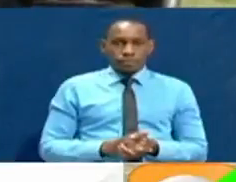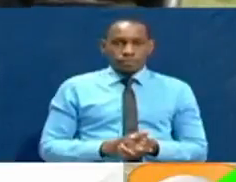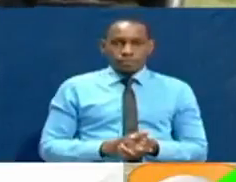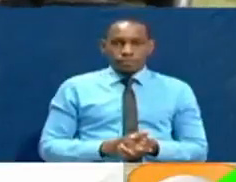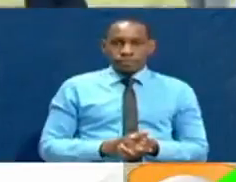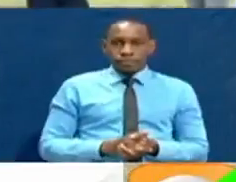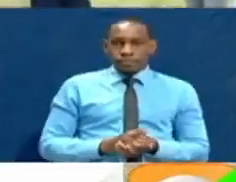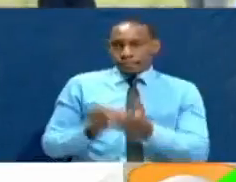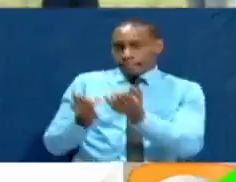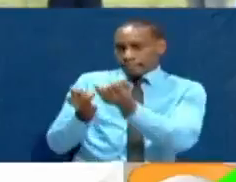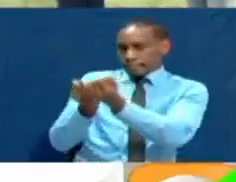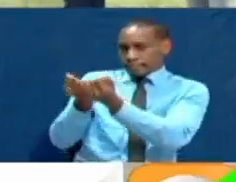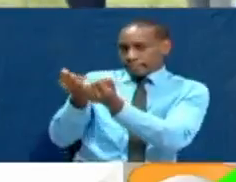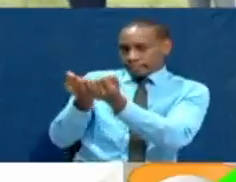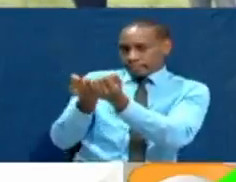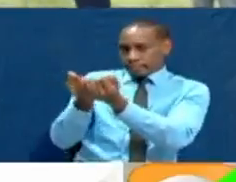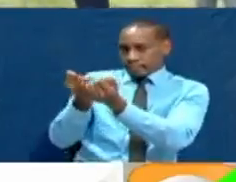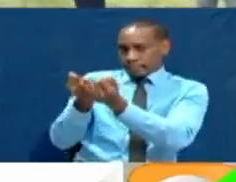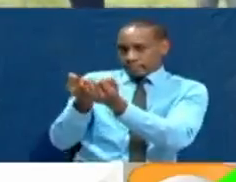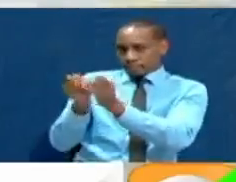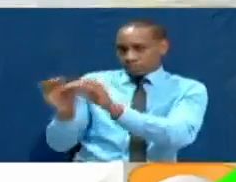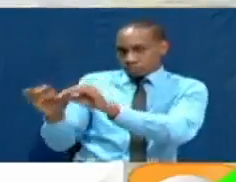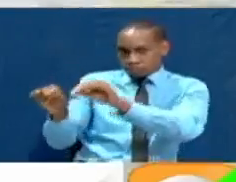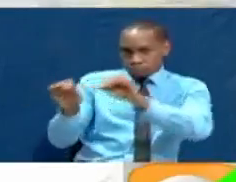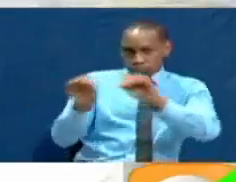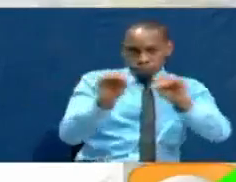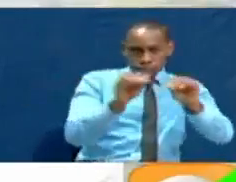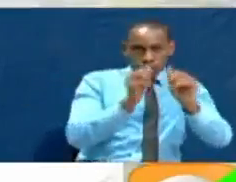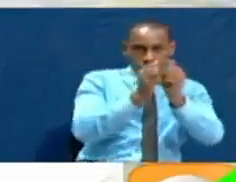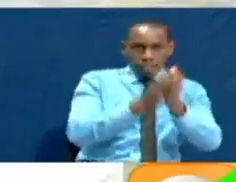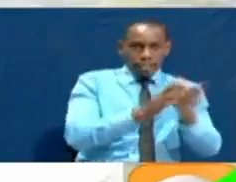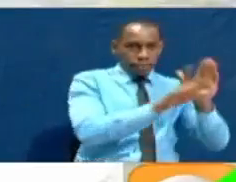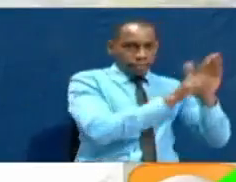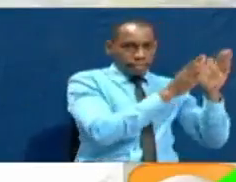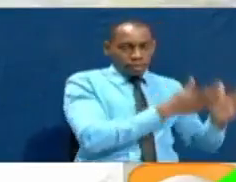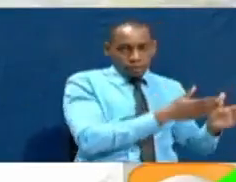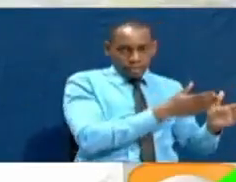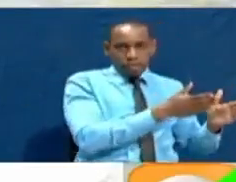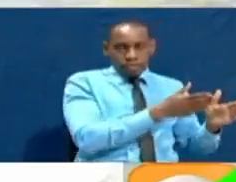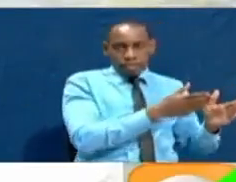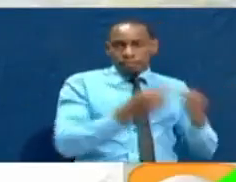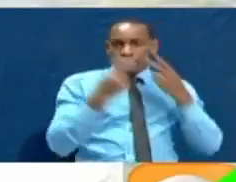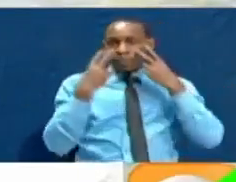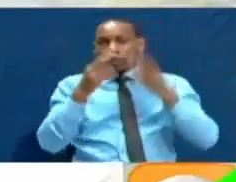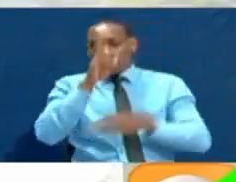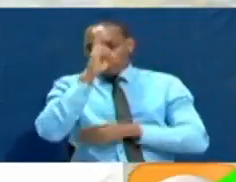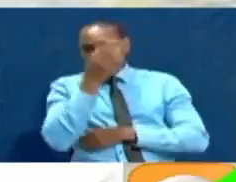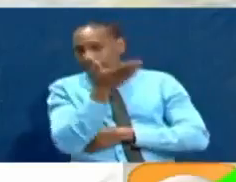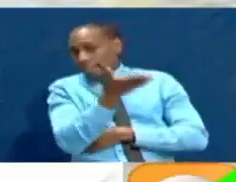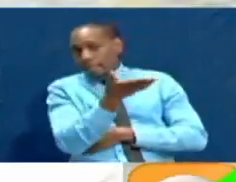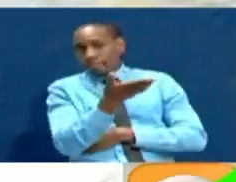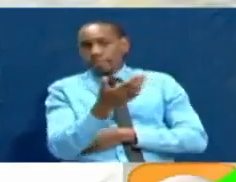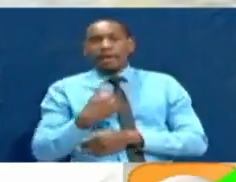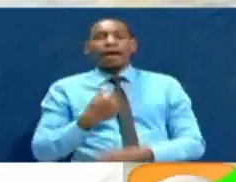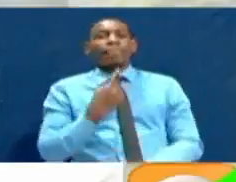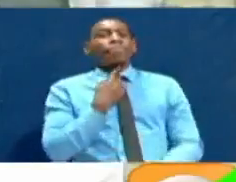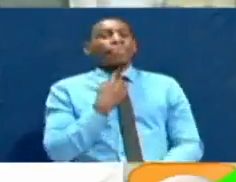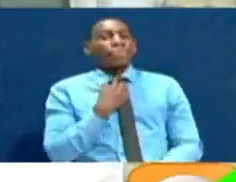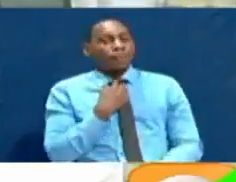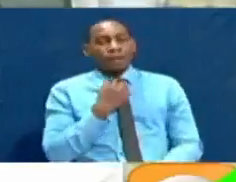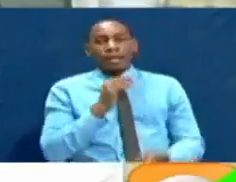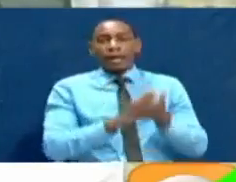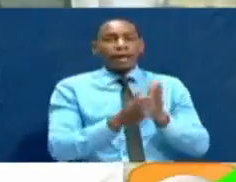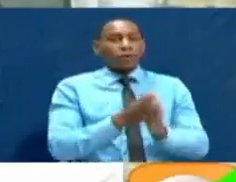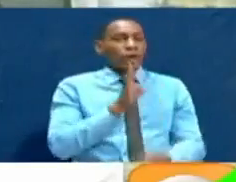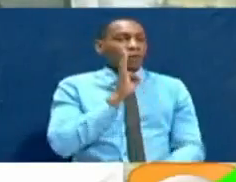was on Saturday tulipitia hapa nikiwa na wakili Priscilla, tukaona askari wako na kiu sana,